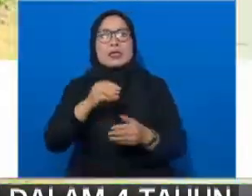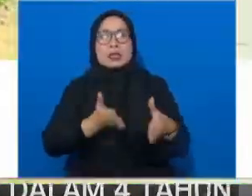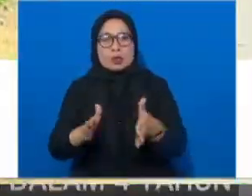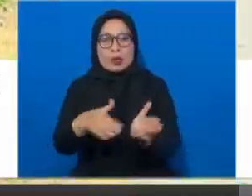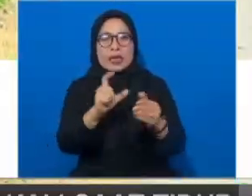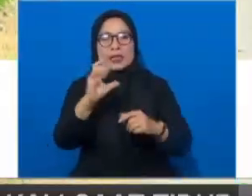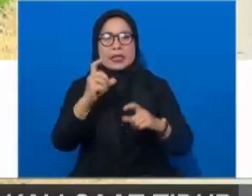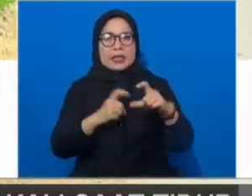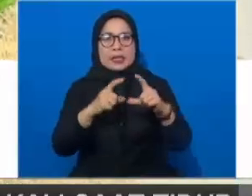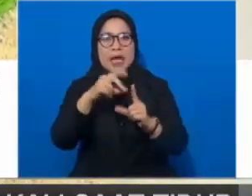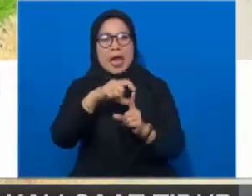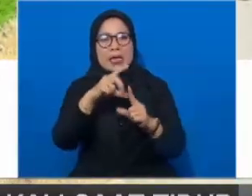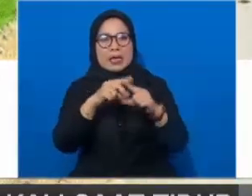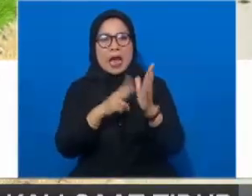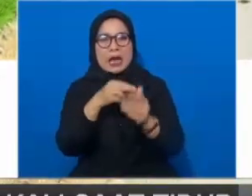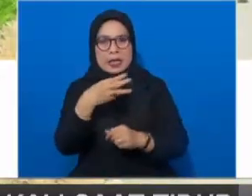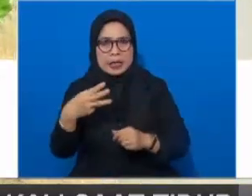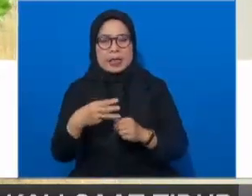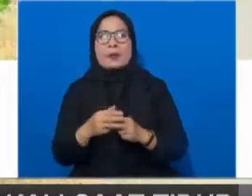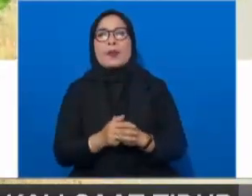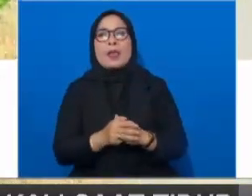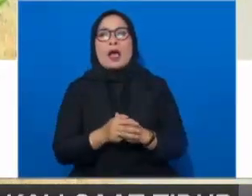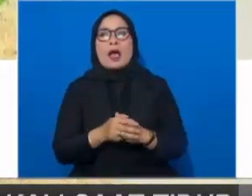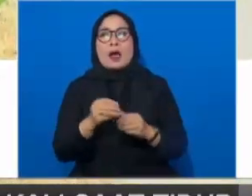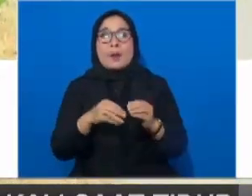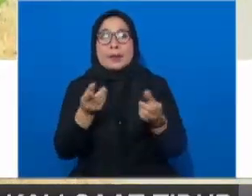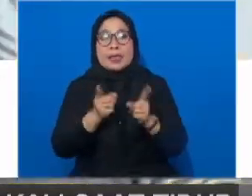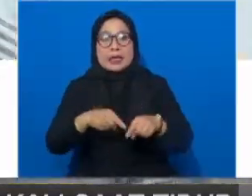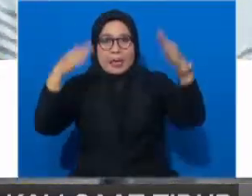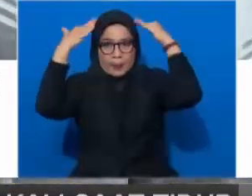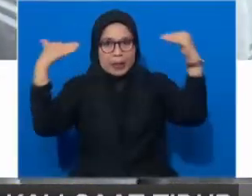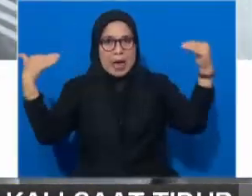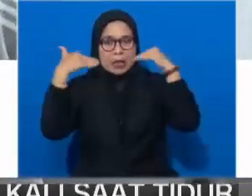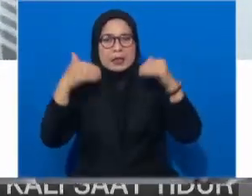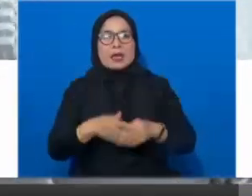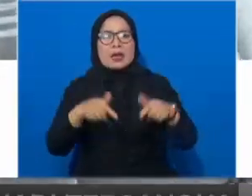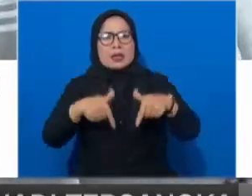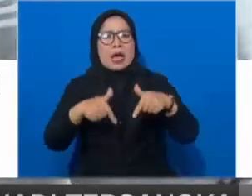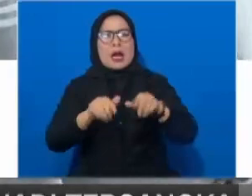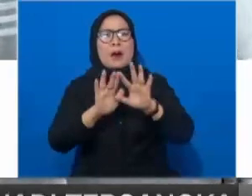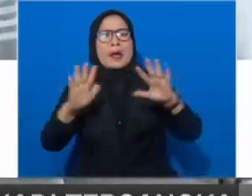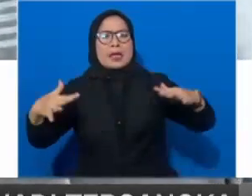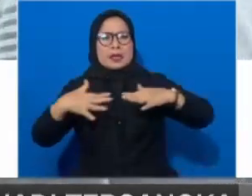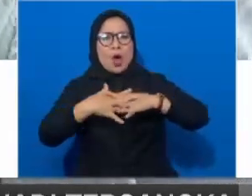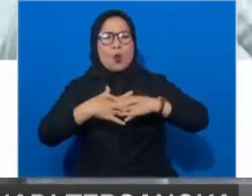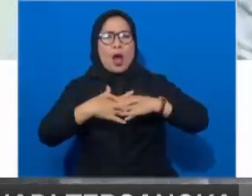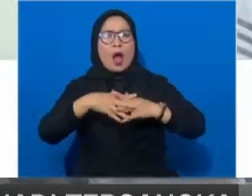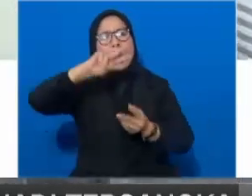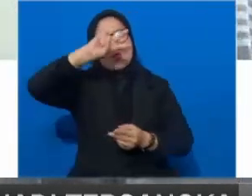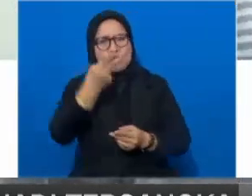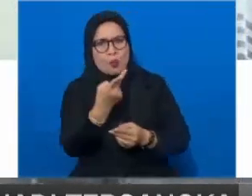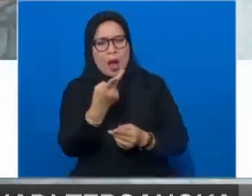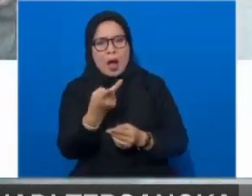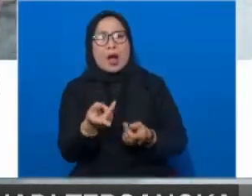petani. Seiring perkembangan zaman dan transformasi ekonomi, banyak sawah di Tangerang berubah menjadi gedung-gedung